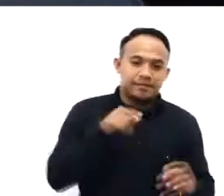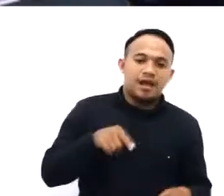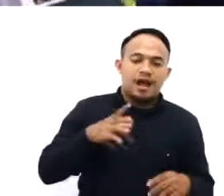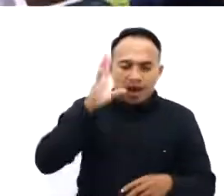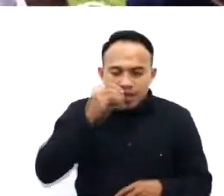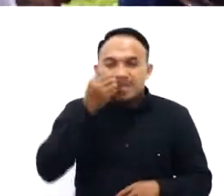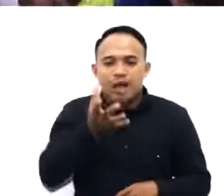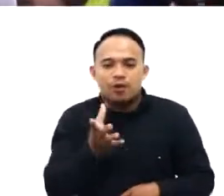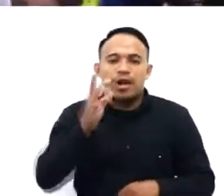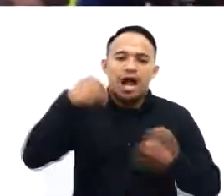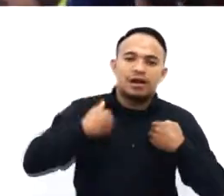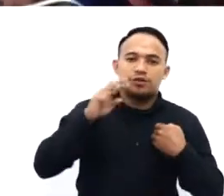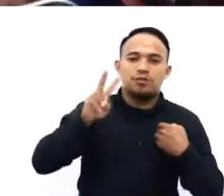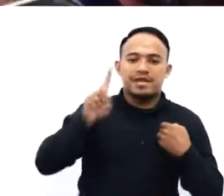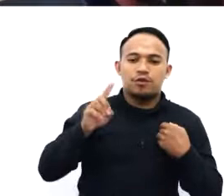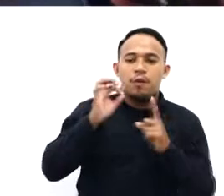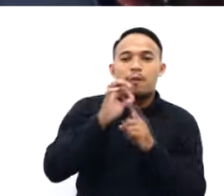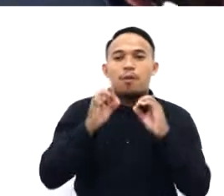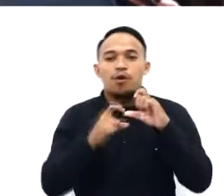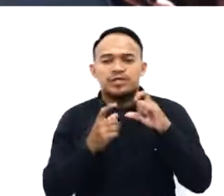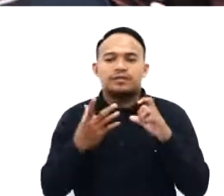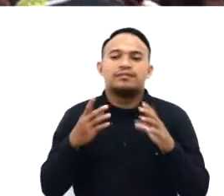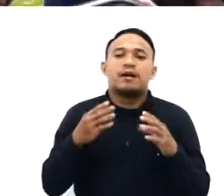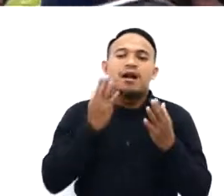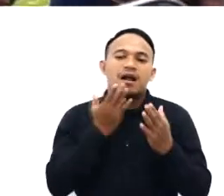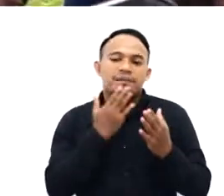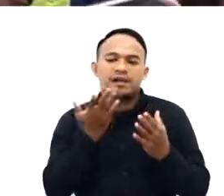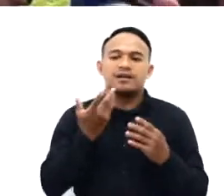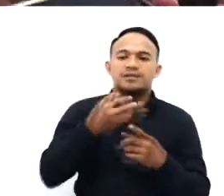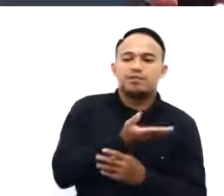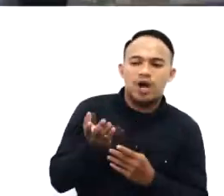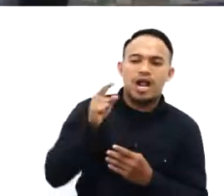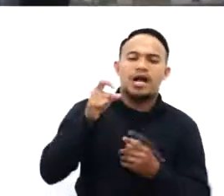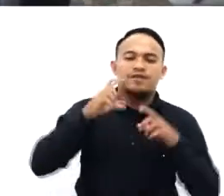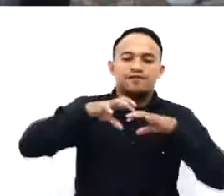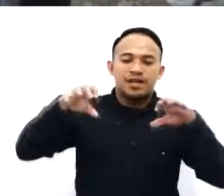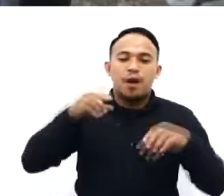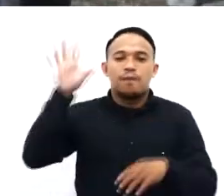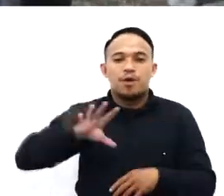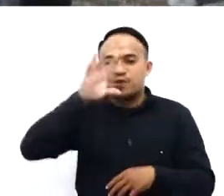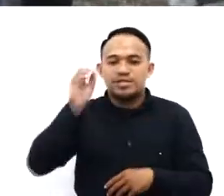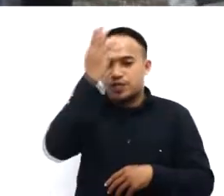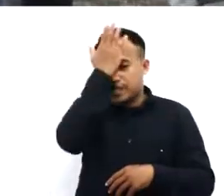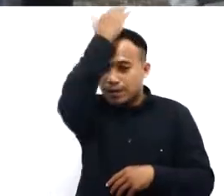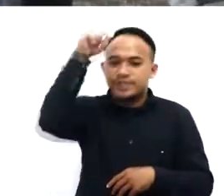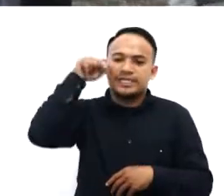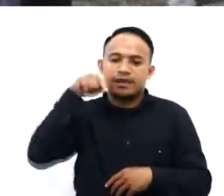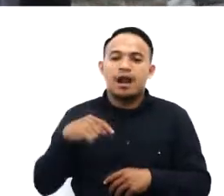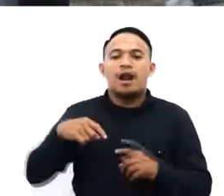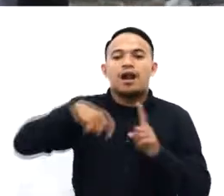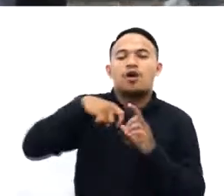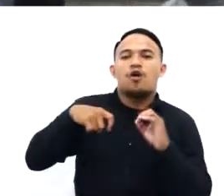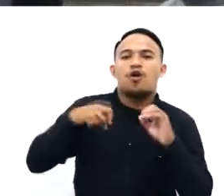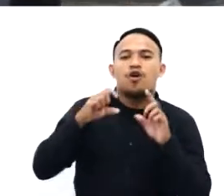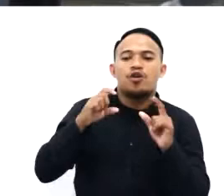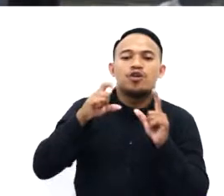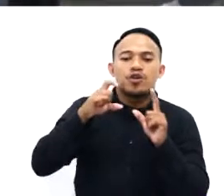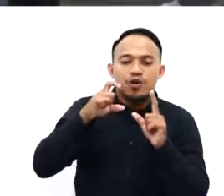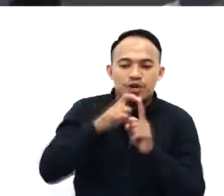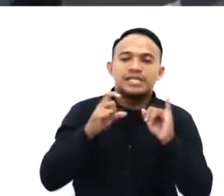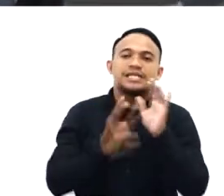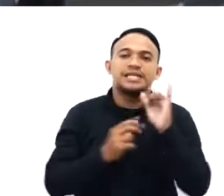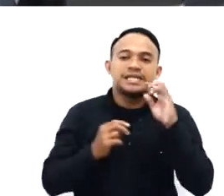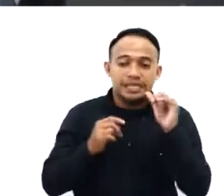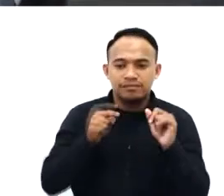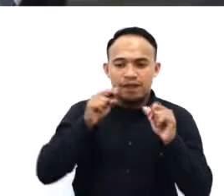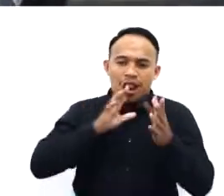masuk mall. Diketahui ada 21 pos pengamanan di semua wilayah seprovinsi Gorontalo